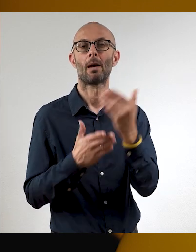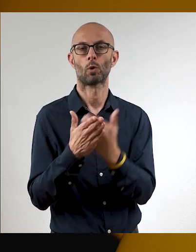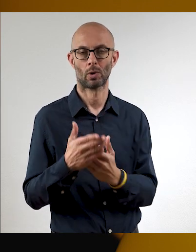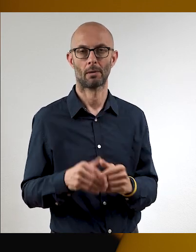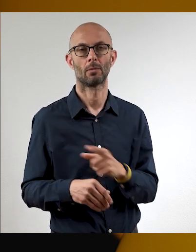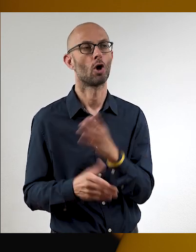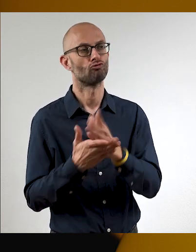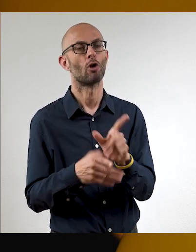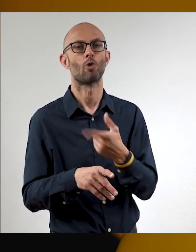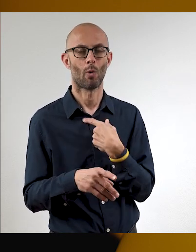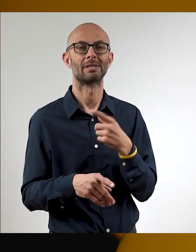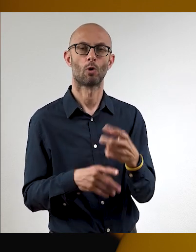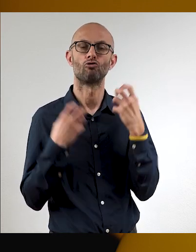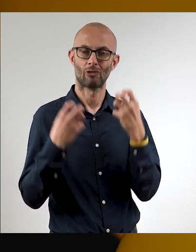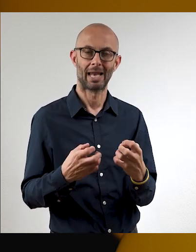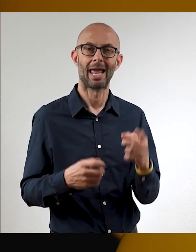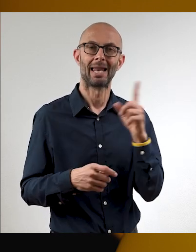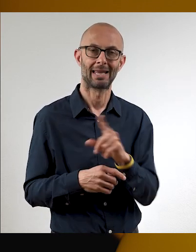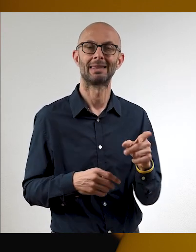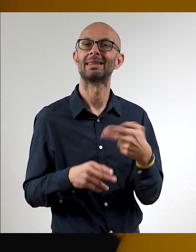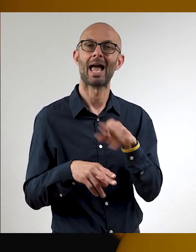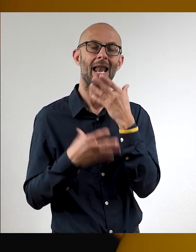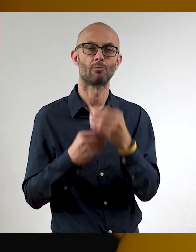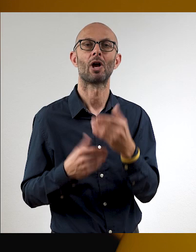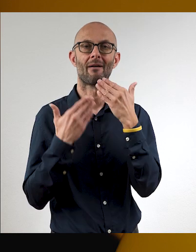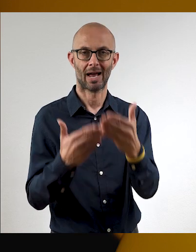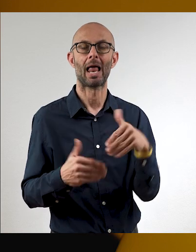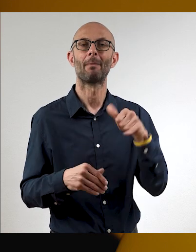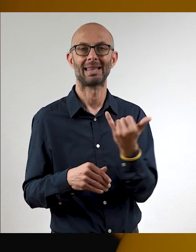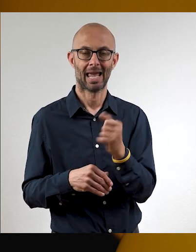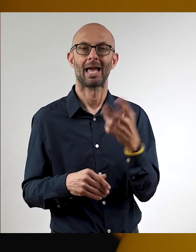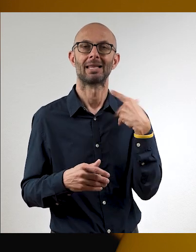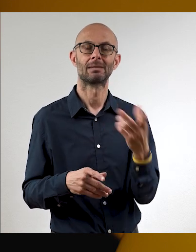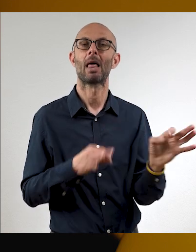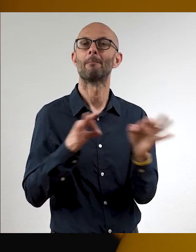program. Že dolgo smo si jo želeli in najlepša hvala, Mateja, da si